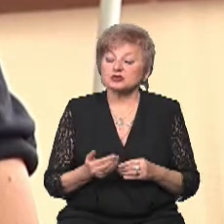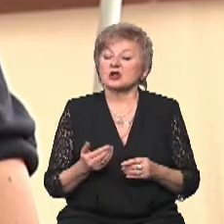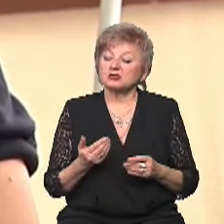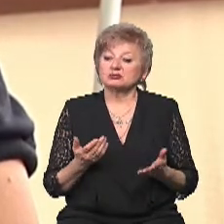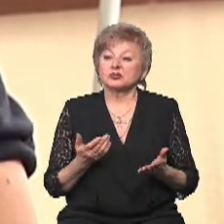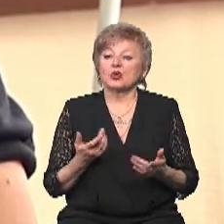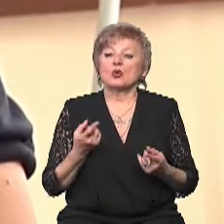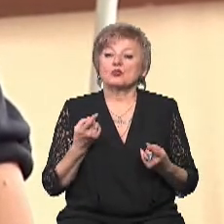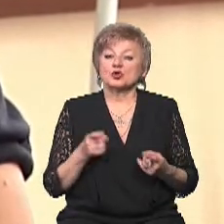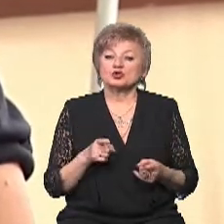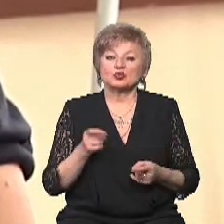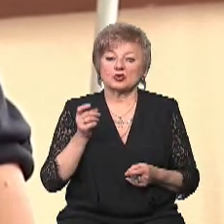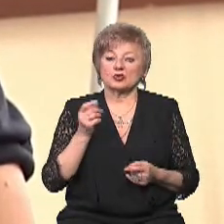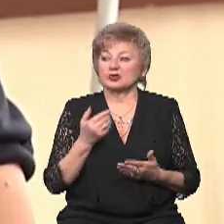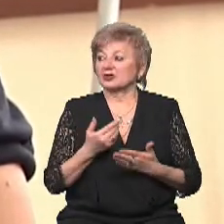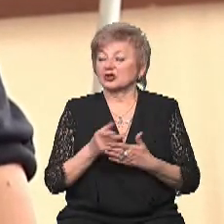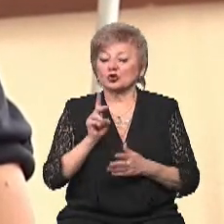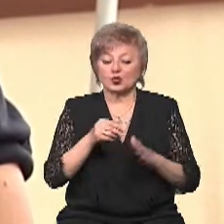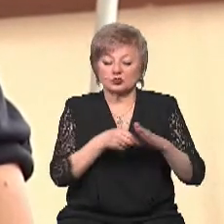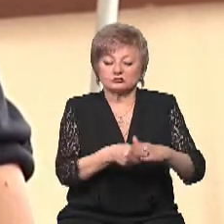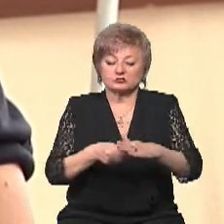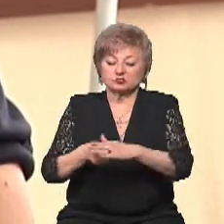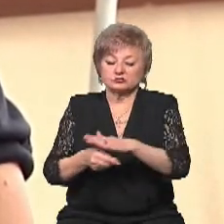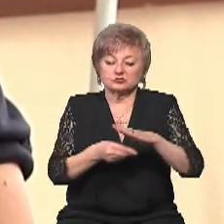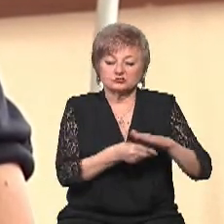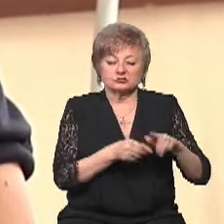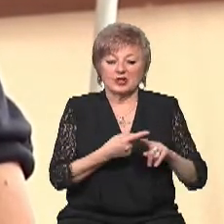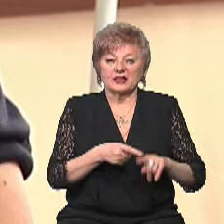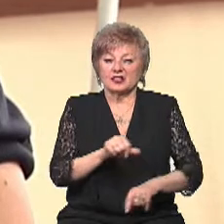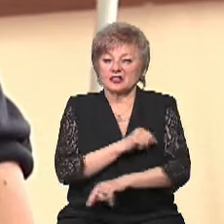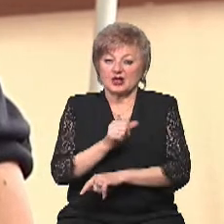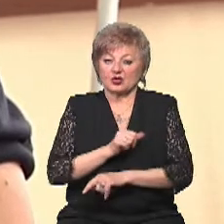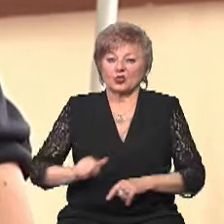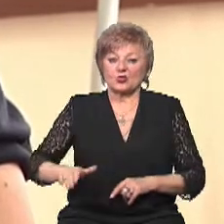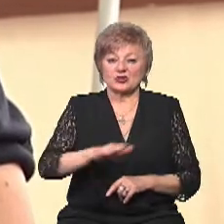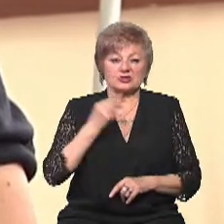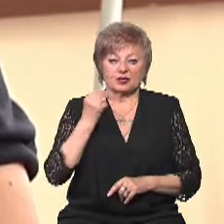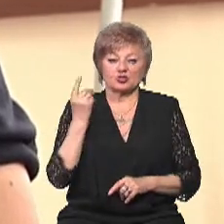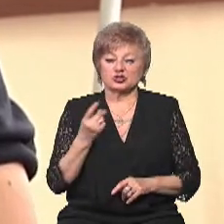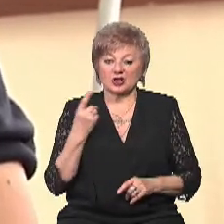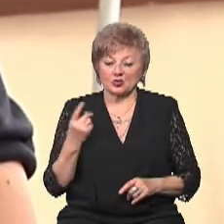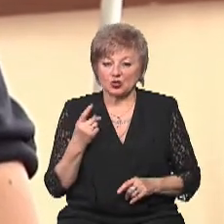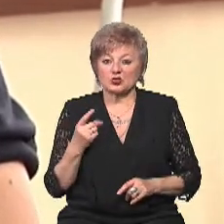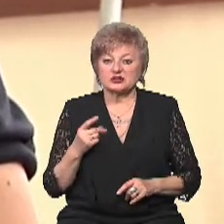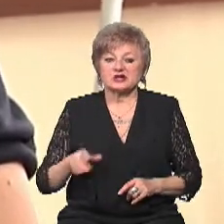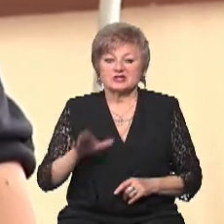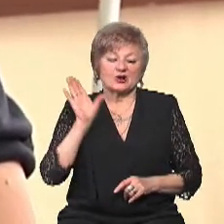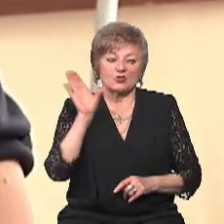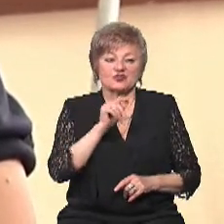Поскольку те захватчики, которые работают на территории Запорожской области и на территории всей